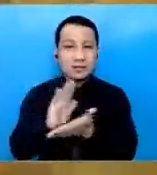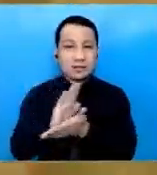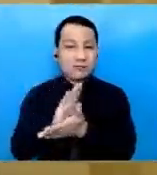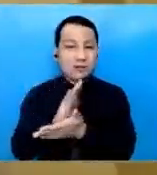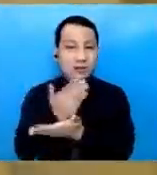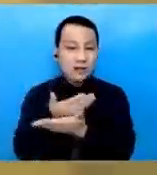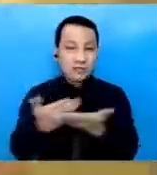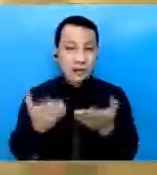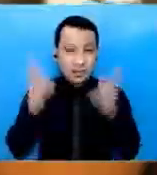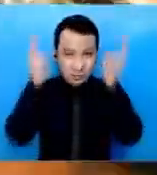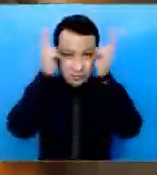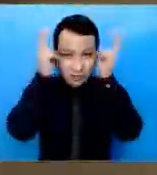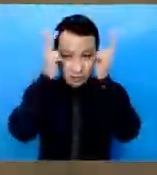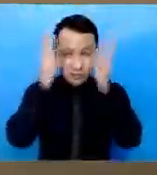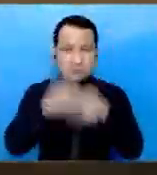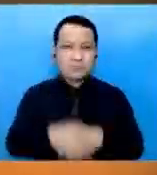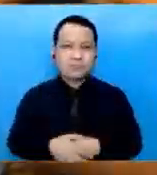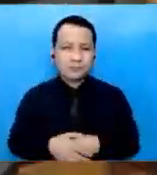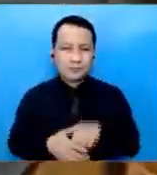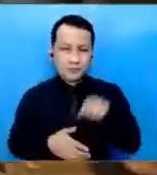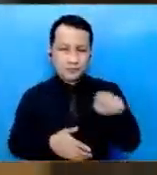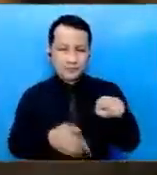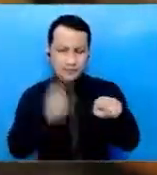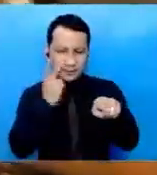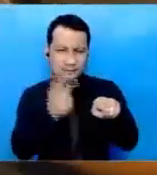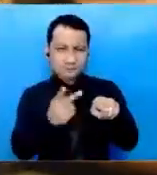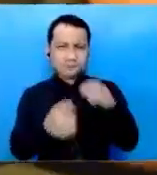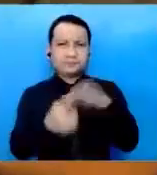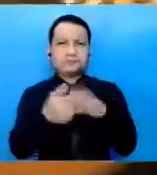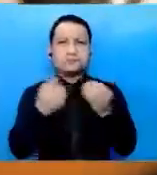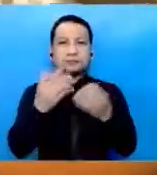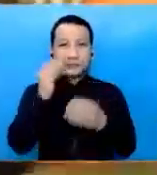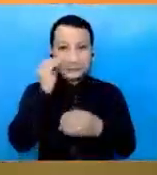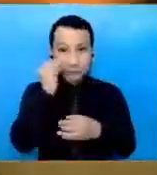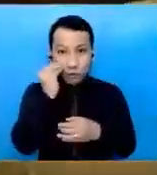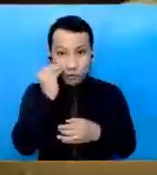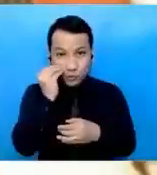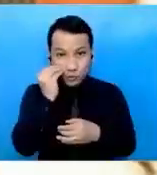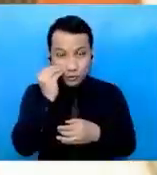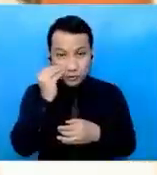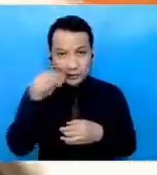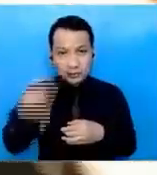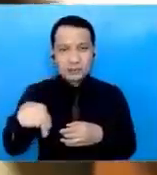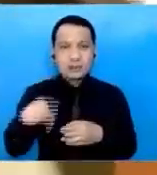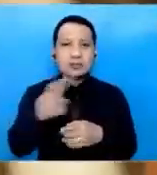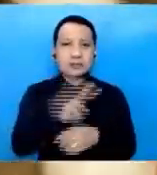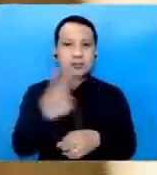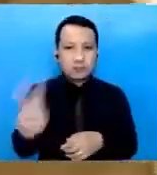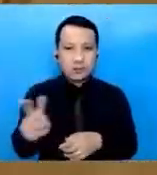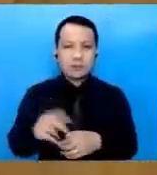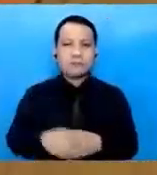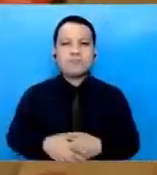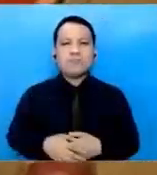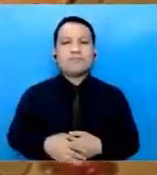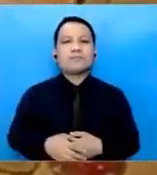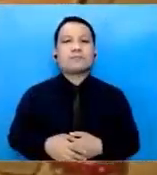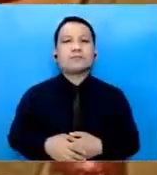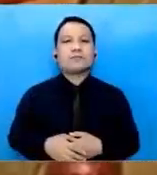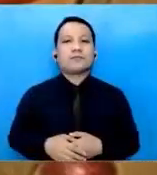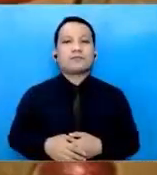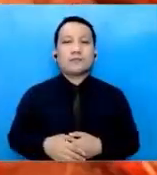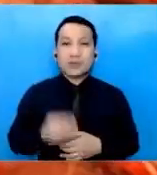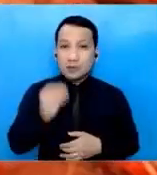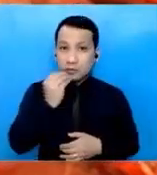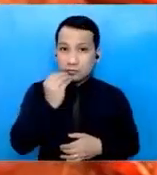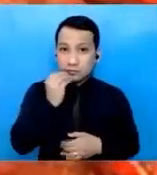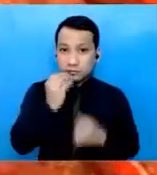Sakosakong sibuyas ang tumambad sa mga ahente ng Bureau of Customs sa warehouse na ito sa Valenzuela. Sa cold storage na ito,